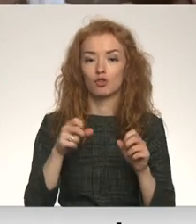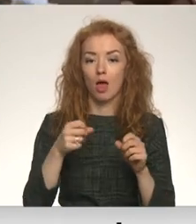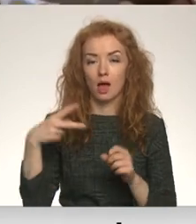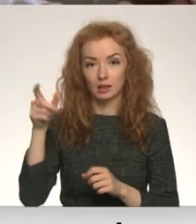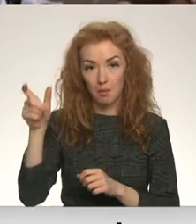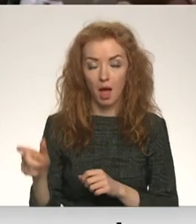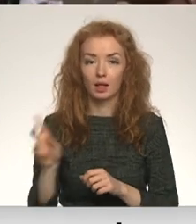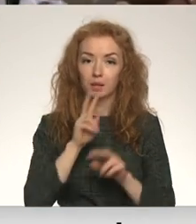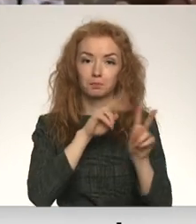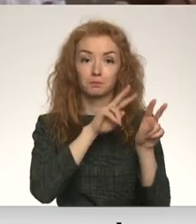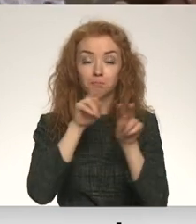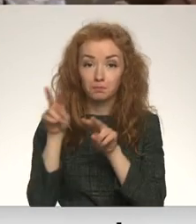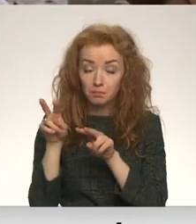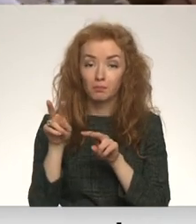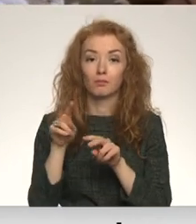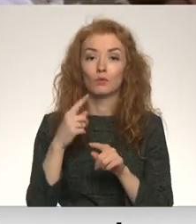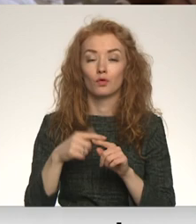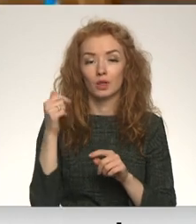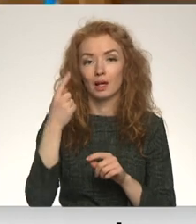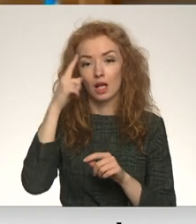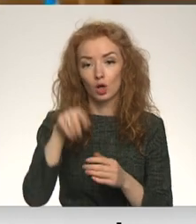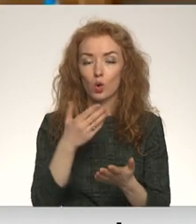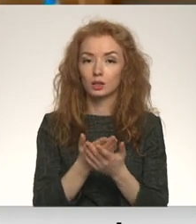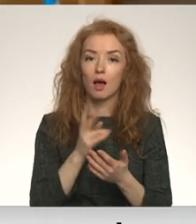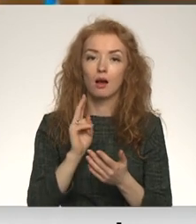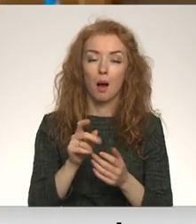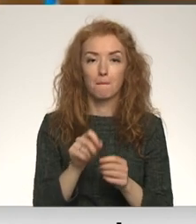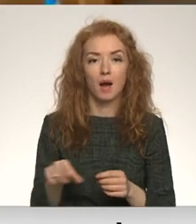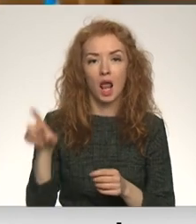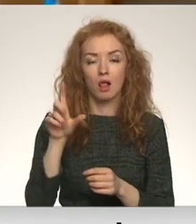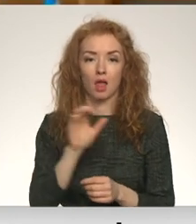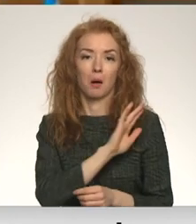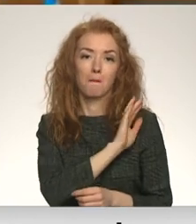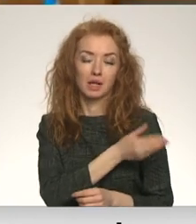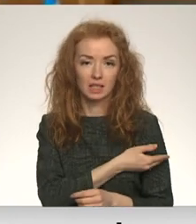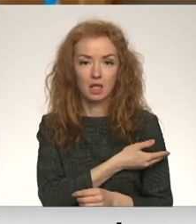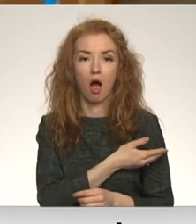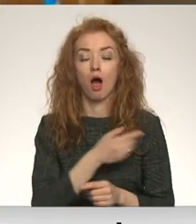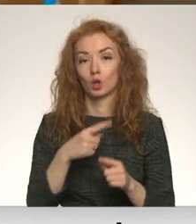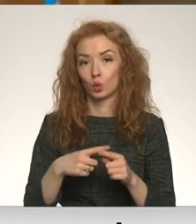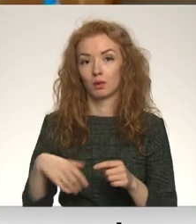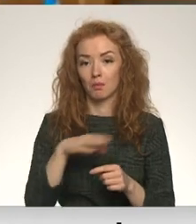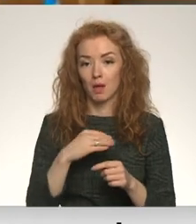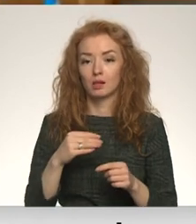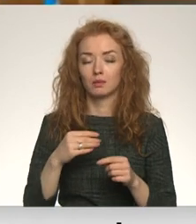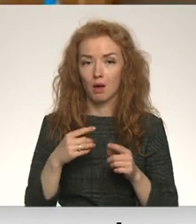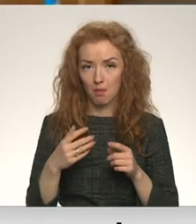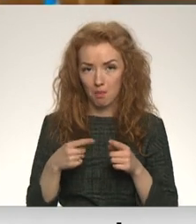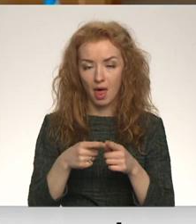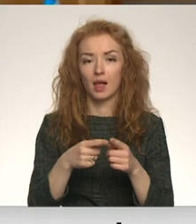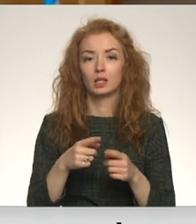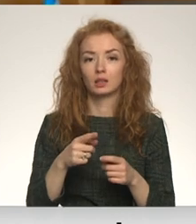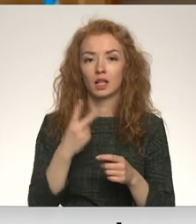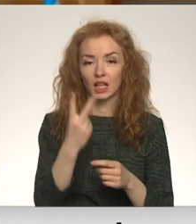novērtējis mūsu centru un ir nācis ar labiem arī ierosinājumiem, arī kā palielināt tā skaitā kapacitāti. Tā kā, nu, protams, mēs ejam ar mērķi, ka mēs ar šiem